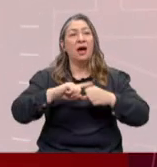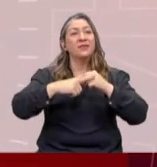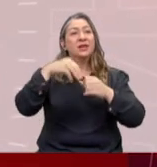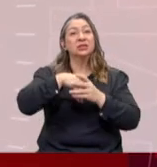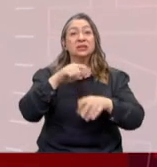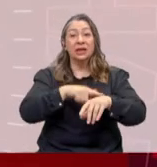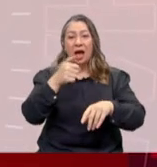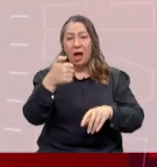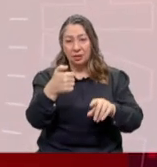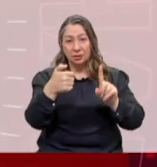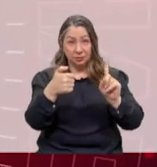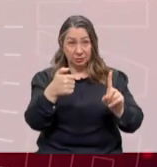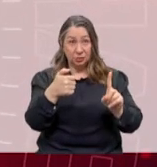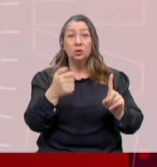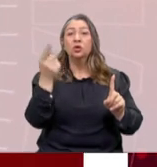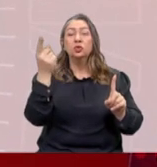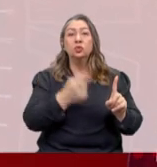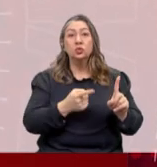saat 18 civarında